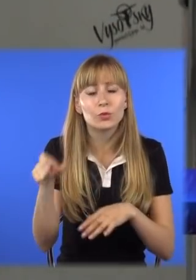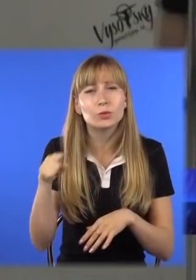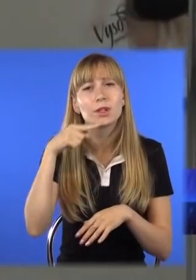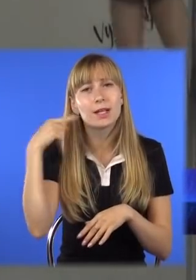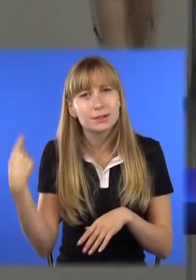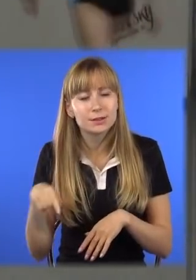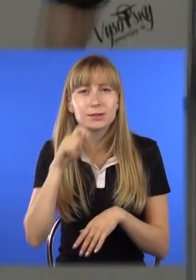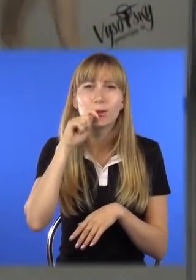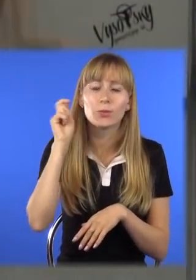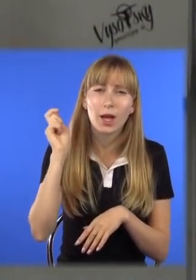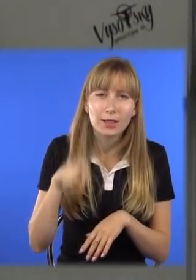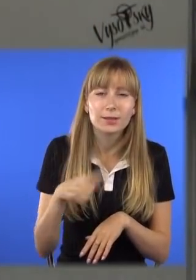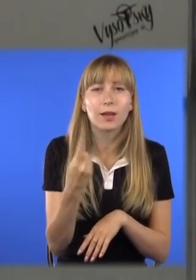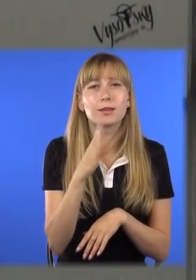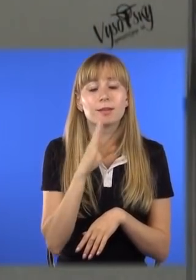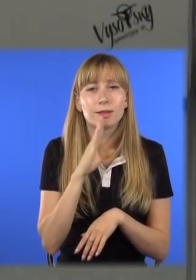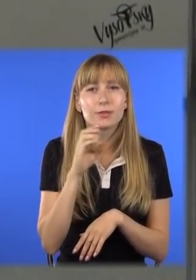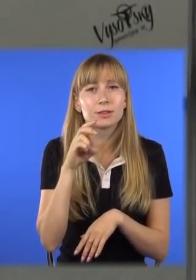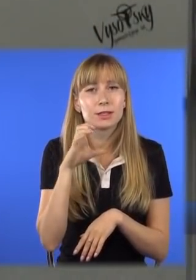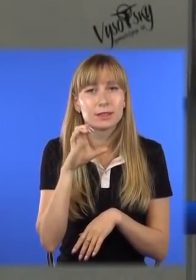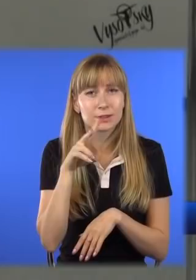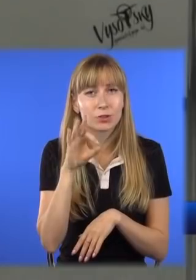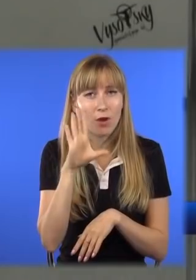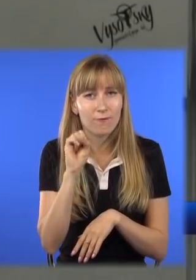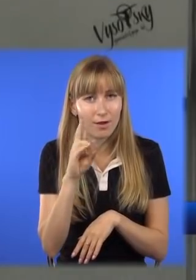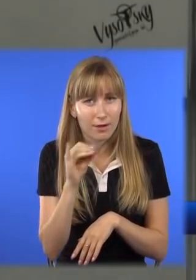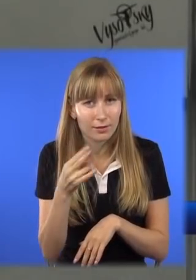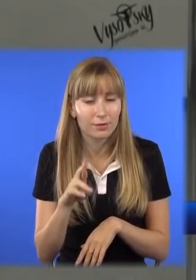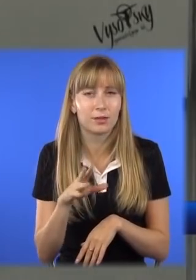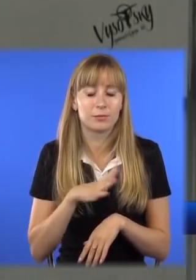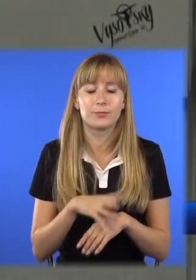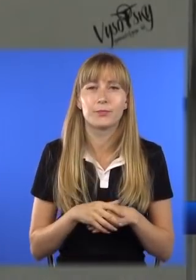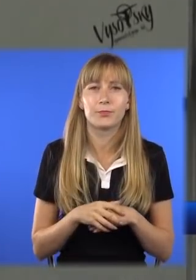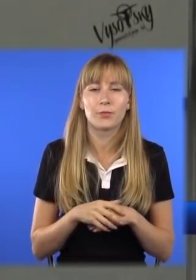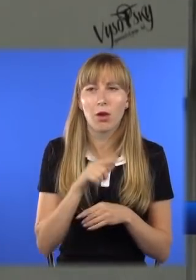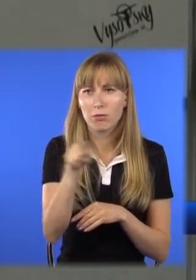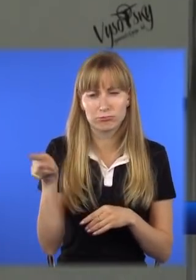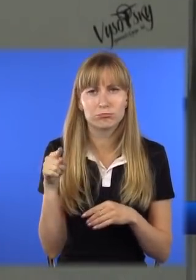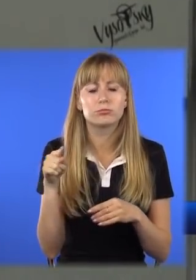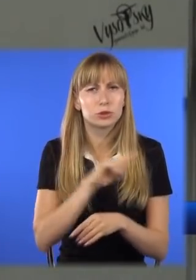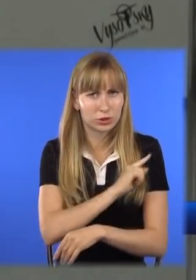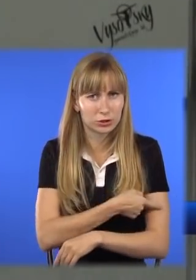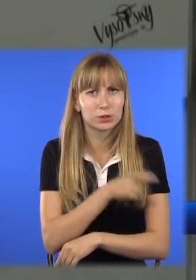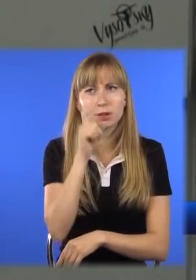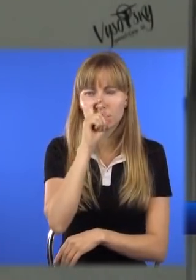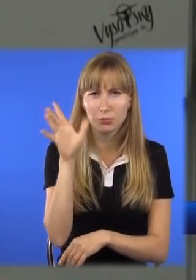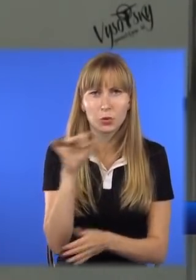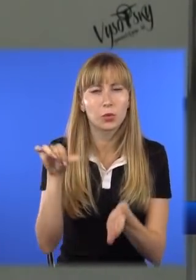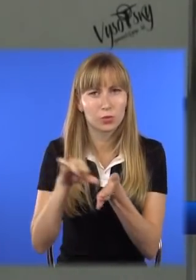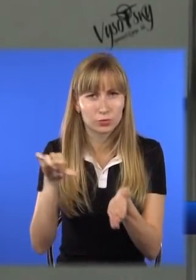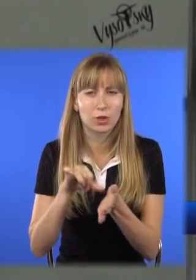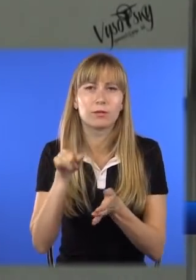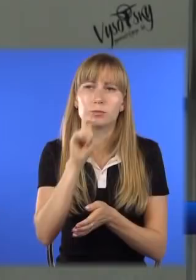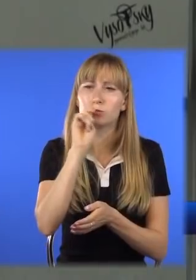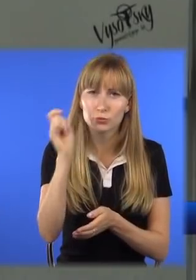зі Словакії. Були вони теж сильні, у них теж є награди. Но я показала себя